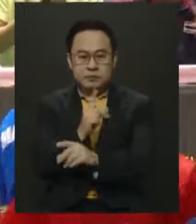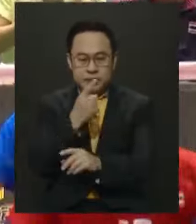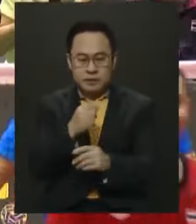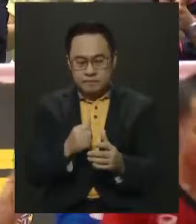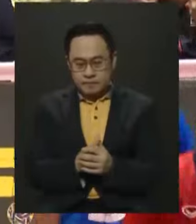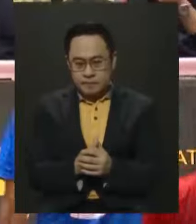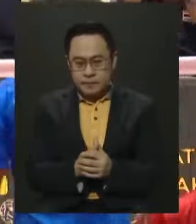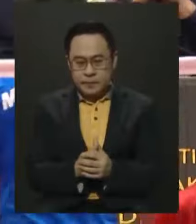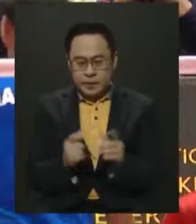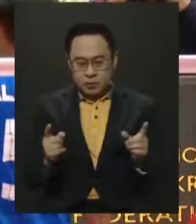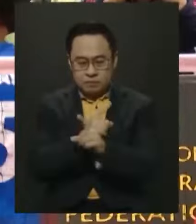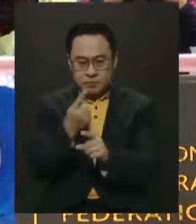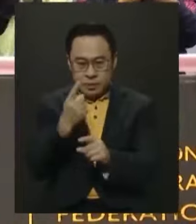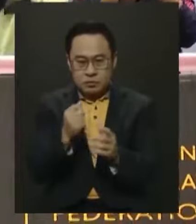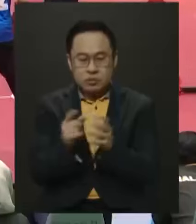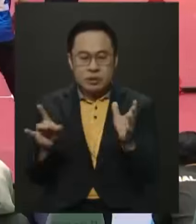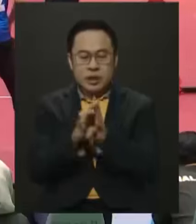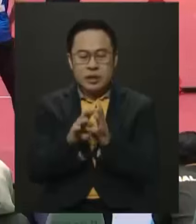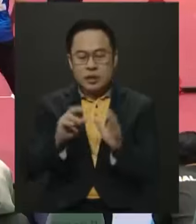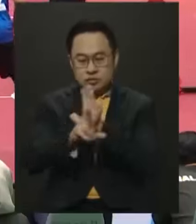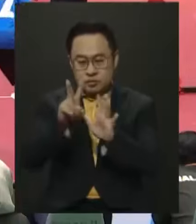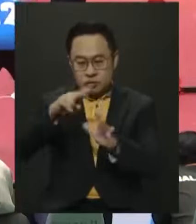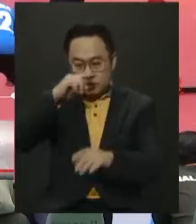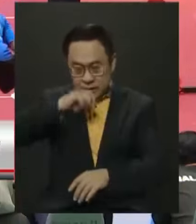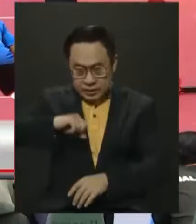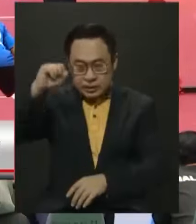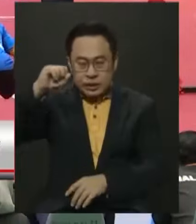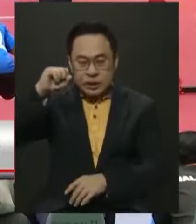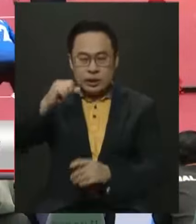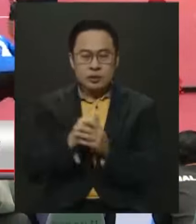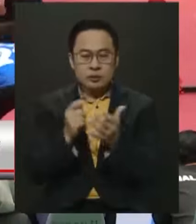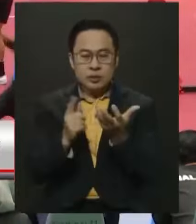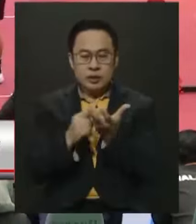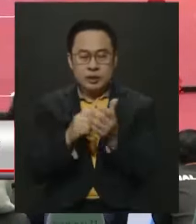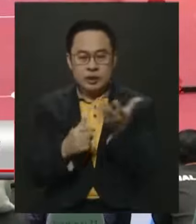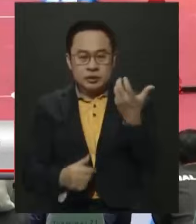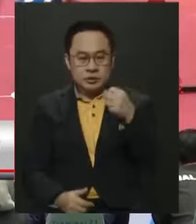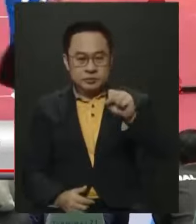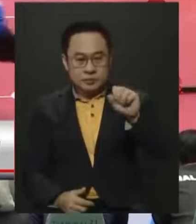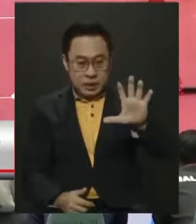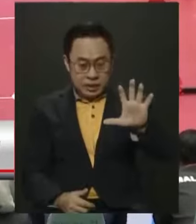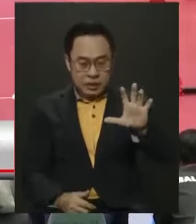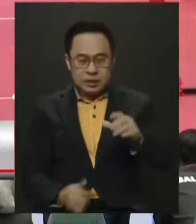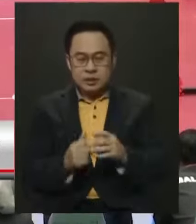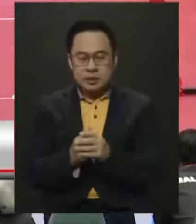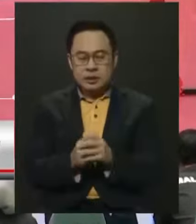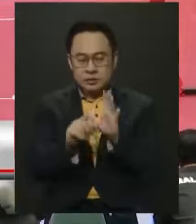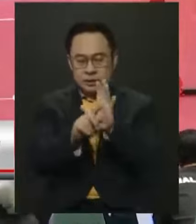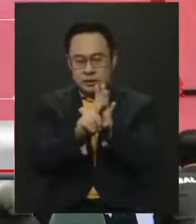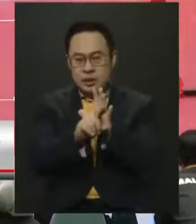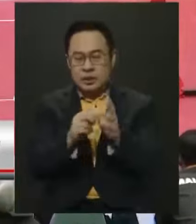งมาเสิร์ฟครับทำให้ผลงานดีพลิกกลับมาแซงเอาชนะไปได้ใน2เซตหลังครับทำให้ทีม A ของไทยชนะ